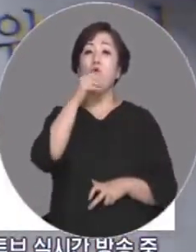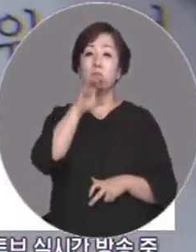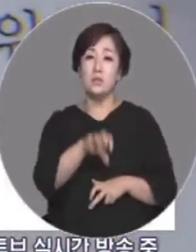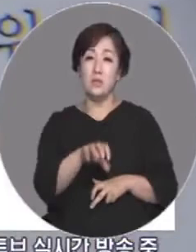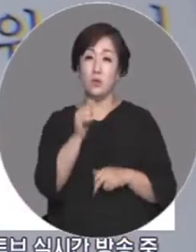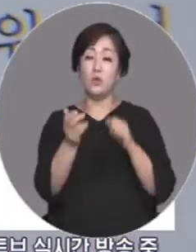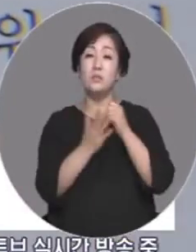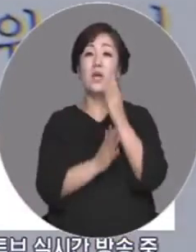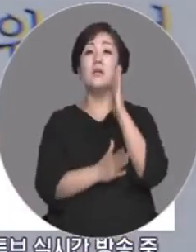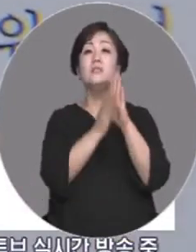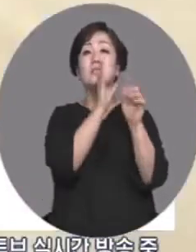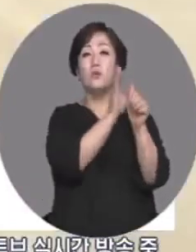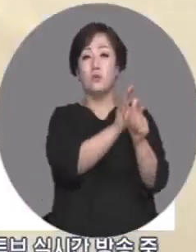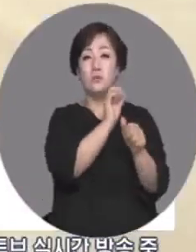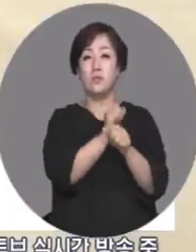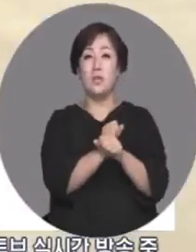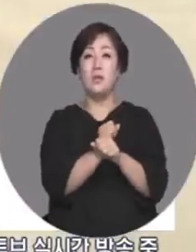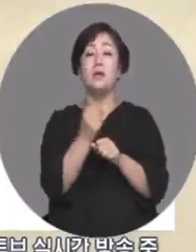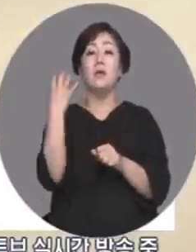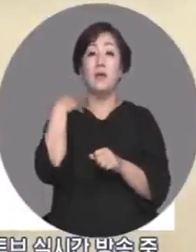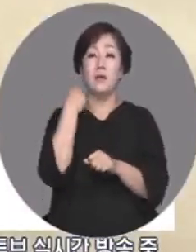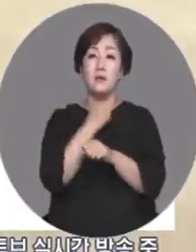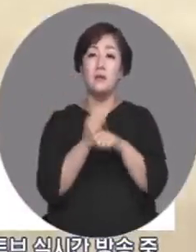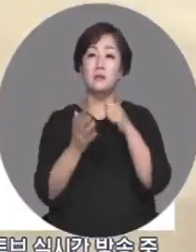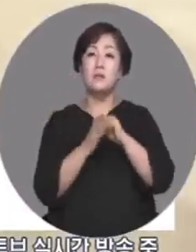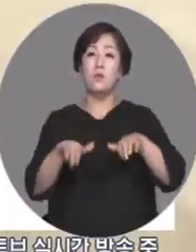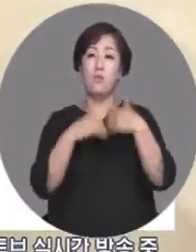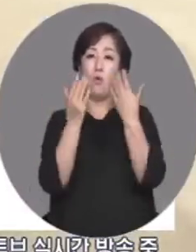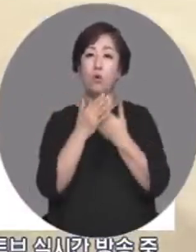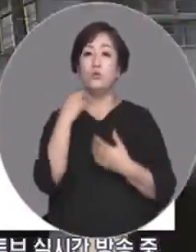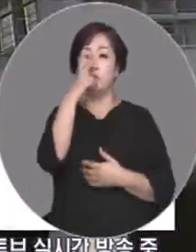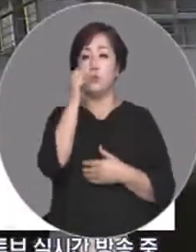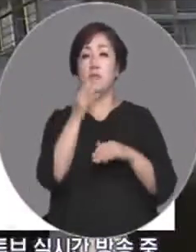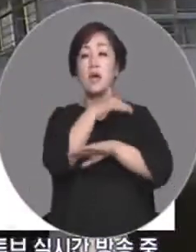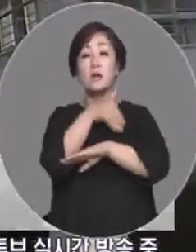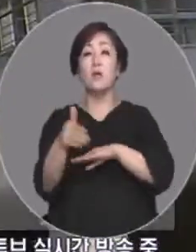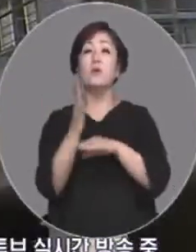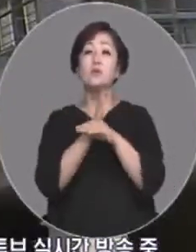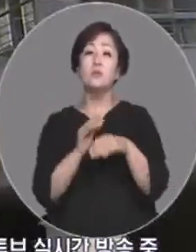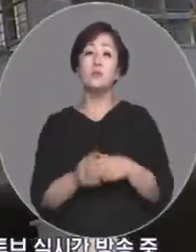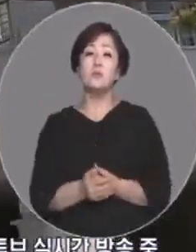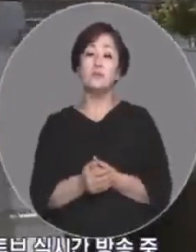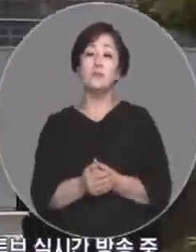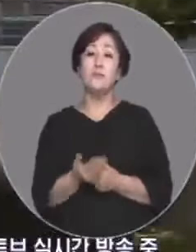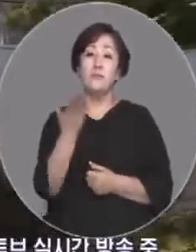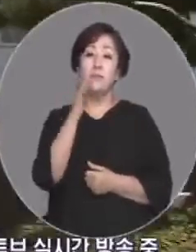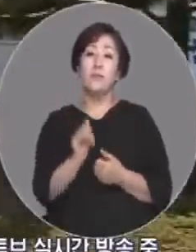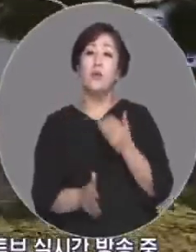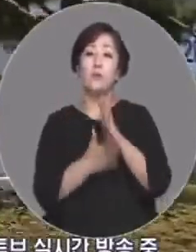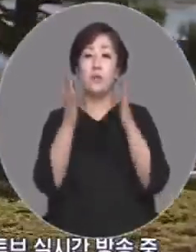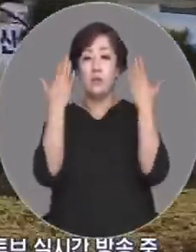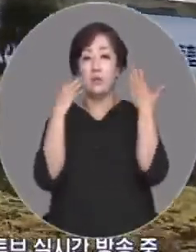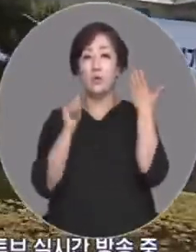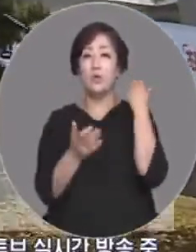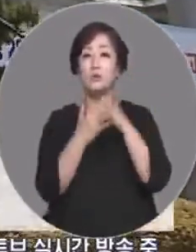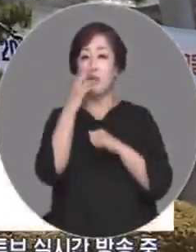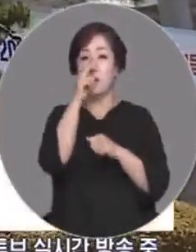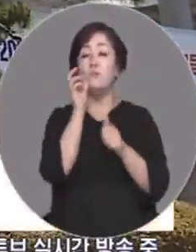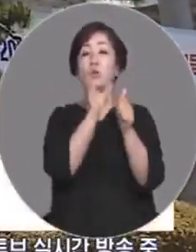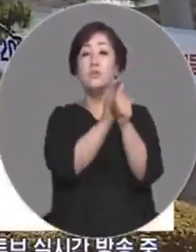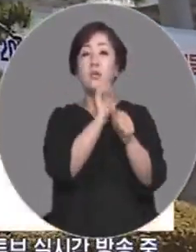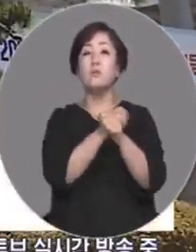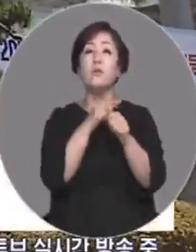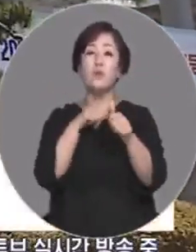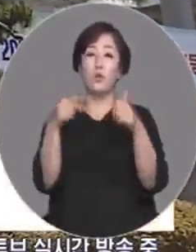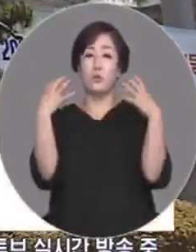저희 시가 중심이 돼서 인권 상황을 전수조사할 계획입니다. 다만 이 시설에 대해 지도감독 의무가 있는